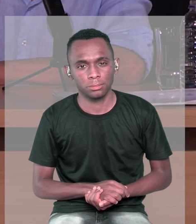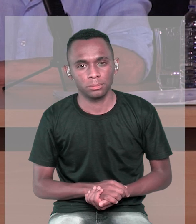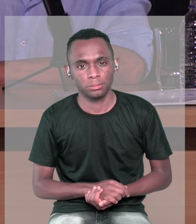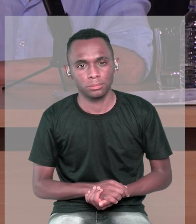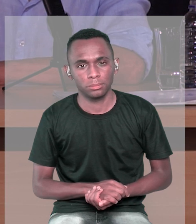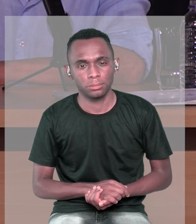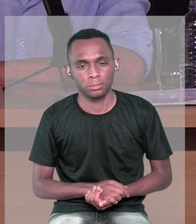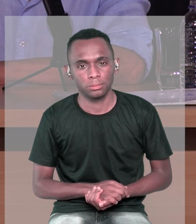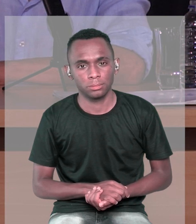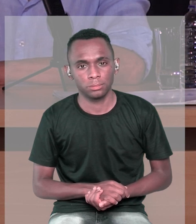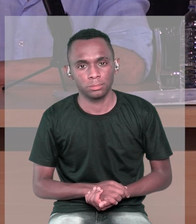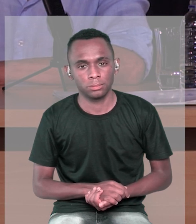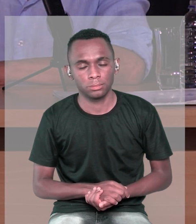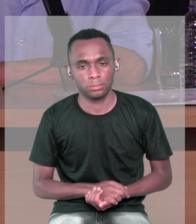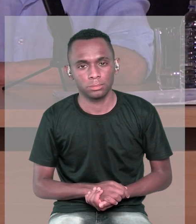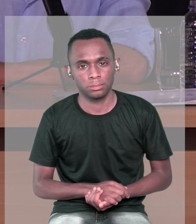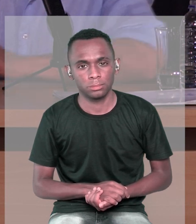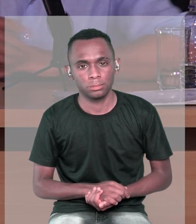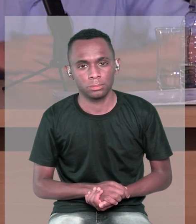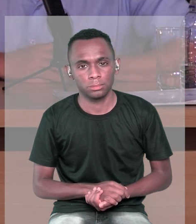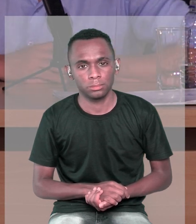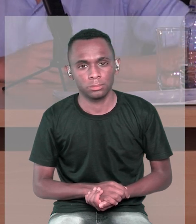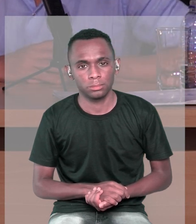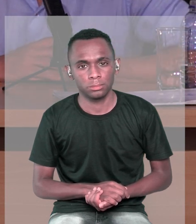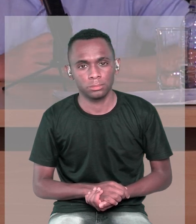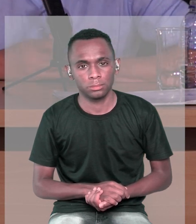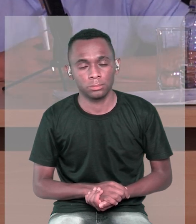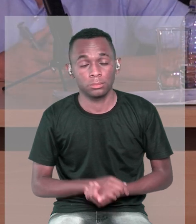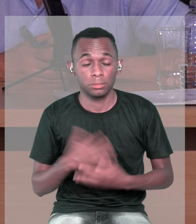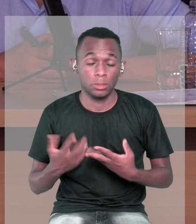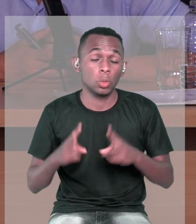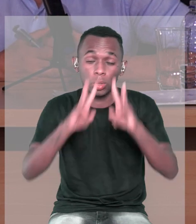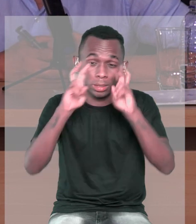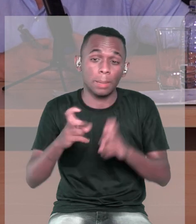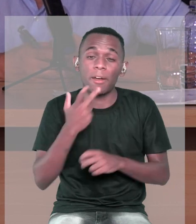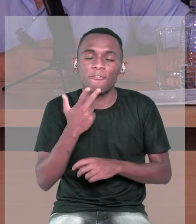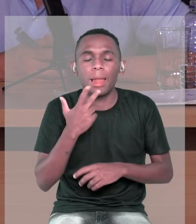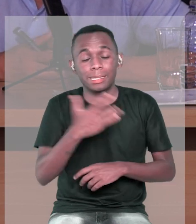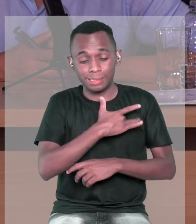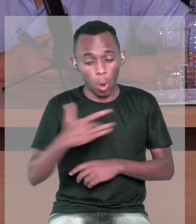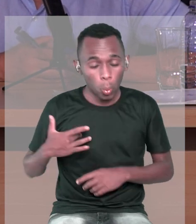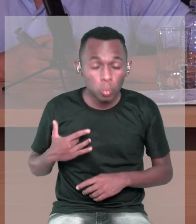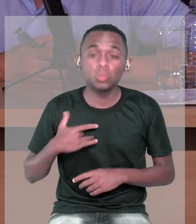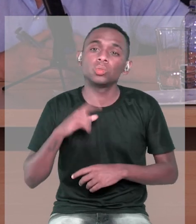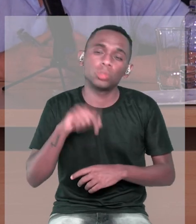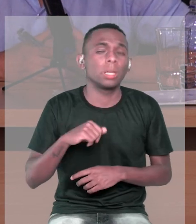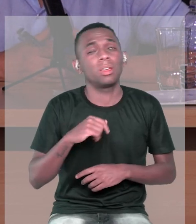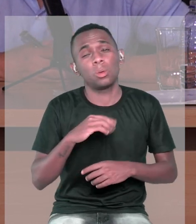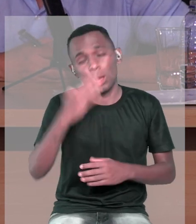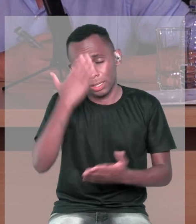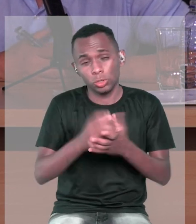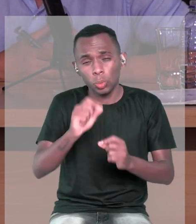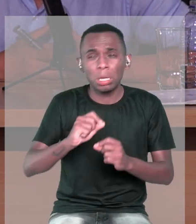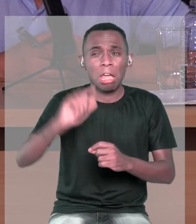et qui doivent nous faire réfléchir. Tá, sobre falar de sanitário, efetivamente eu acho que a